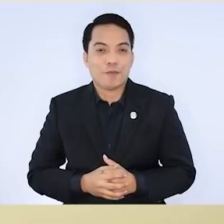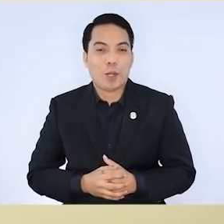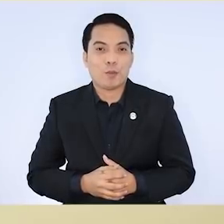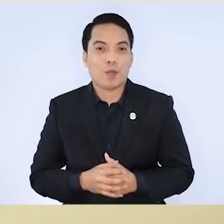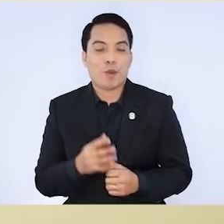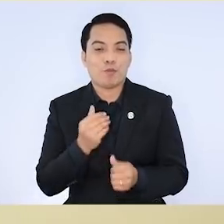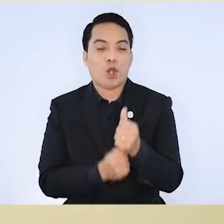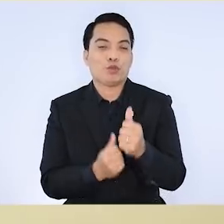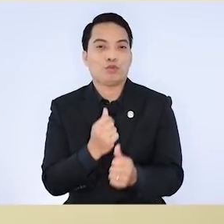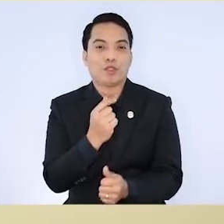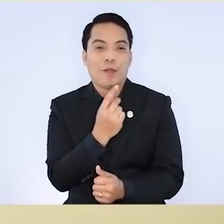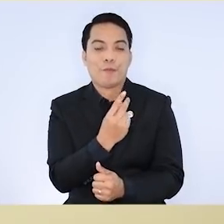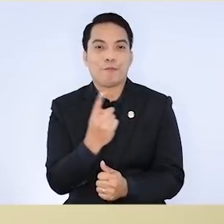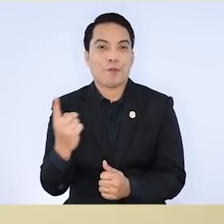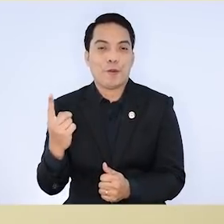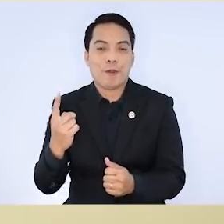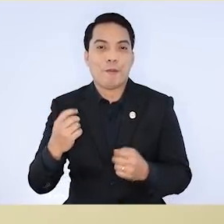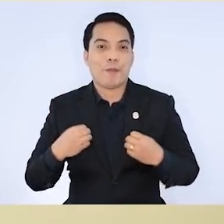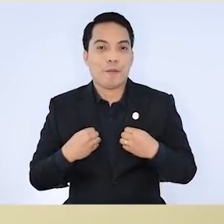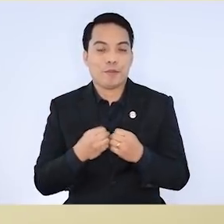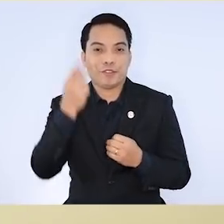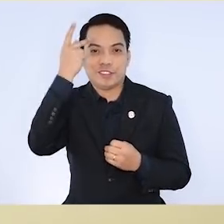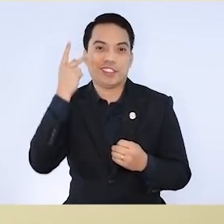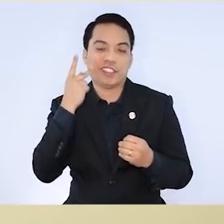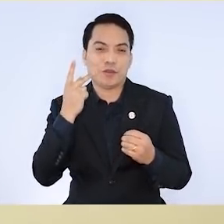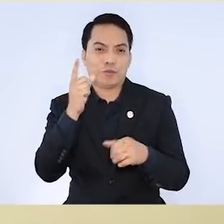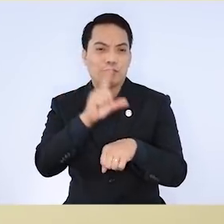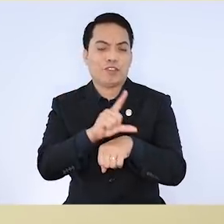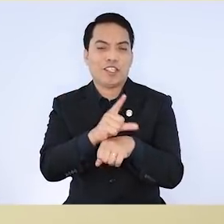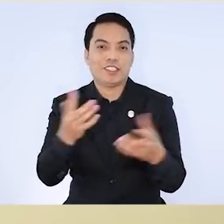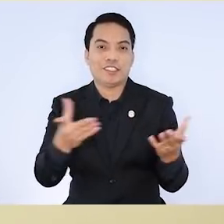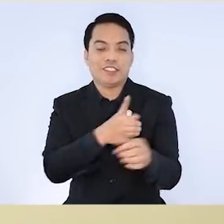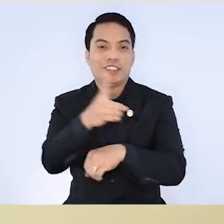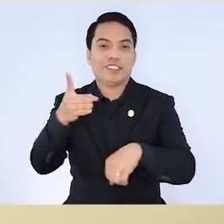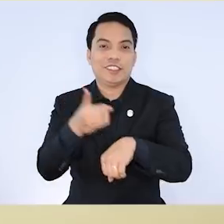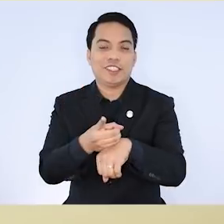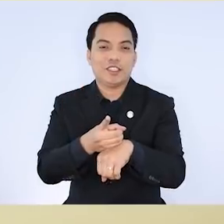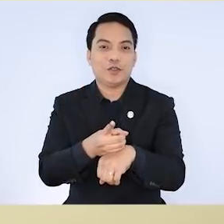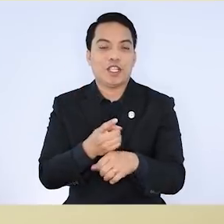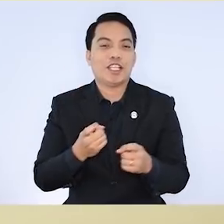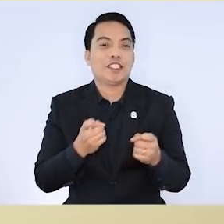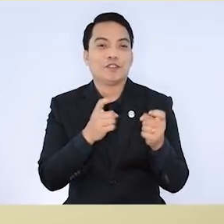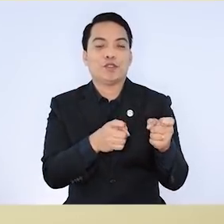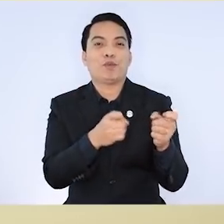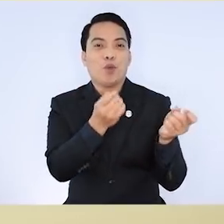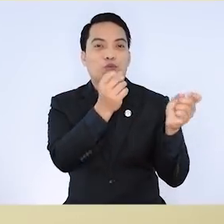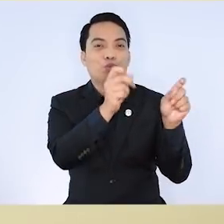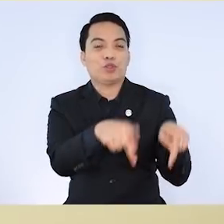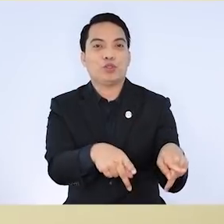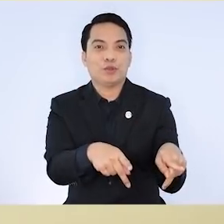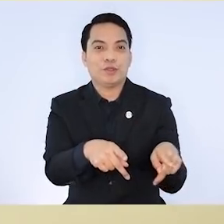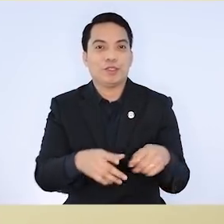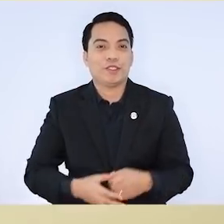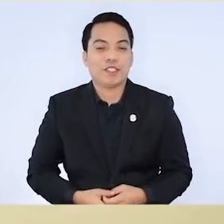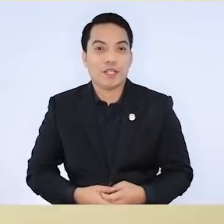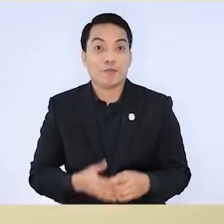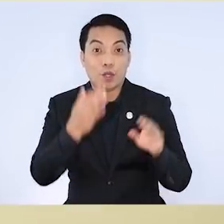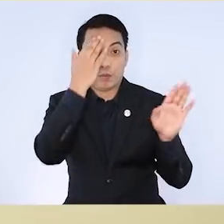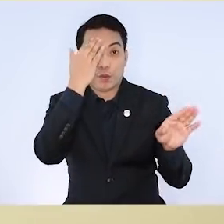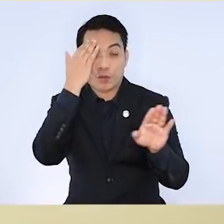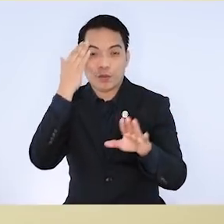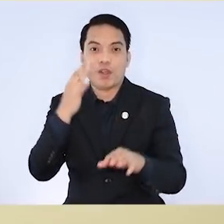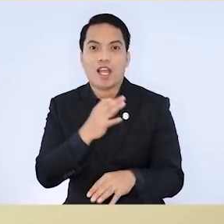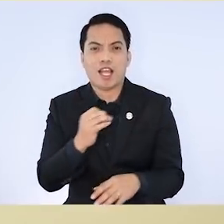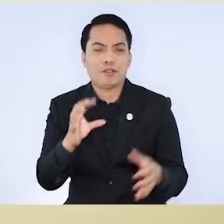bawat kaanib po sa kapisanang kadiwa sa bawat lokal sa aming distrito ay mabigyan po ng pagkakataon na magkakilala at